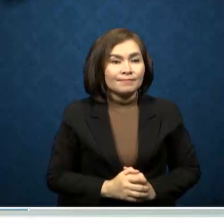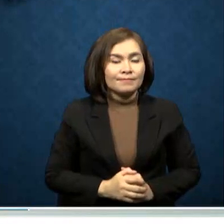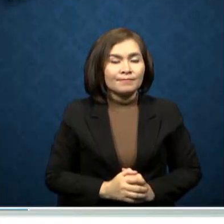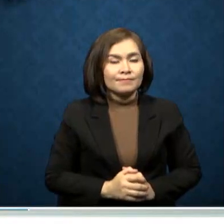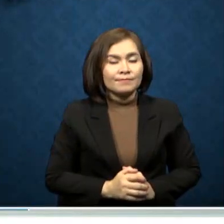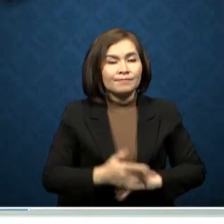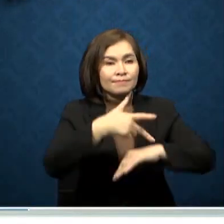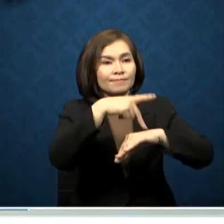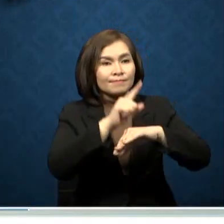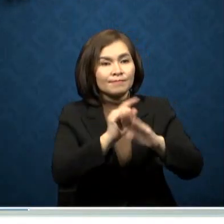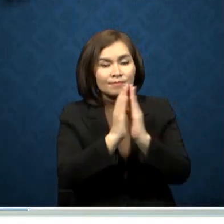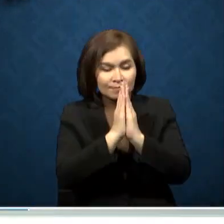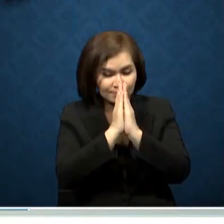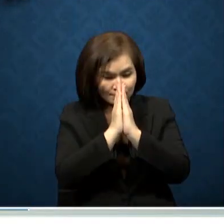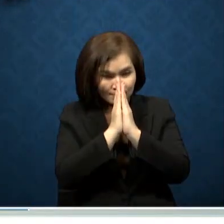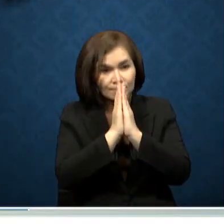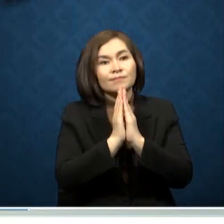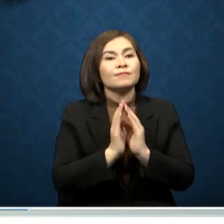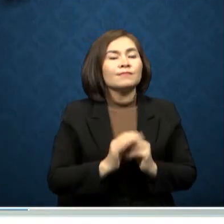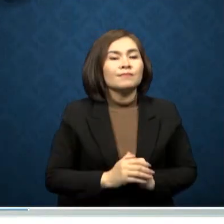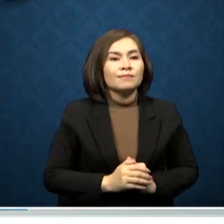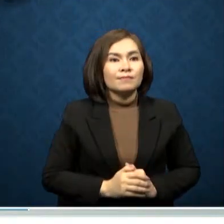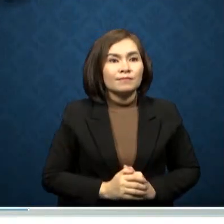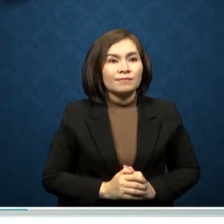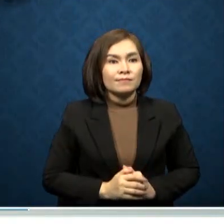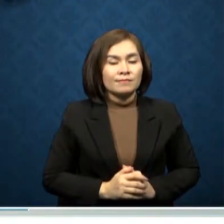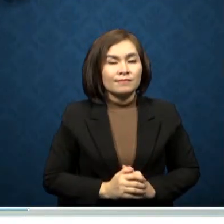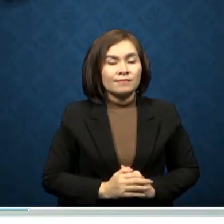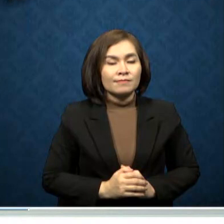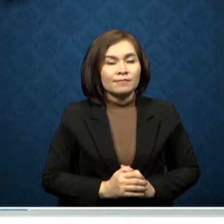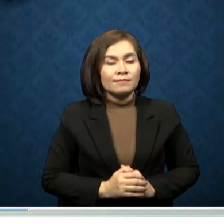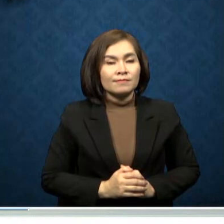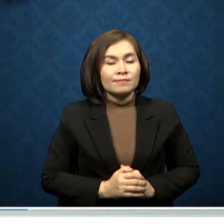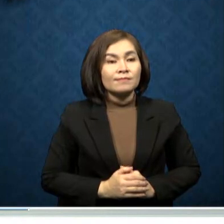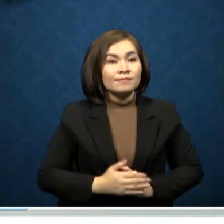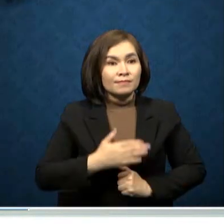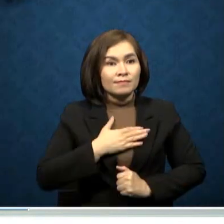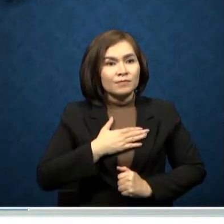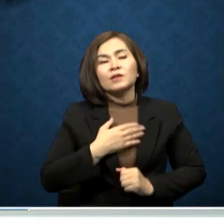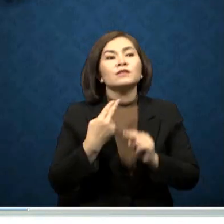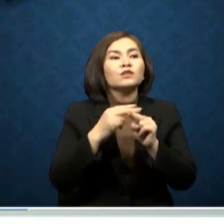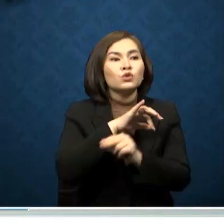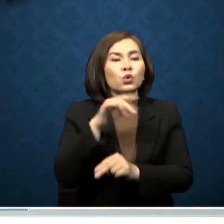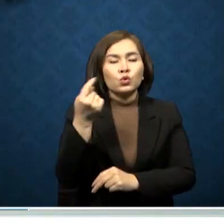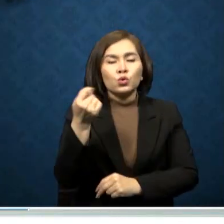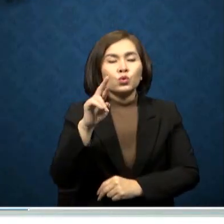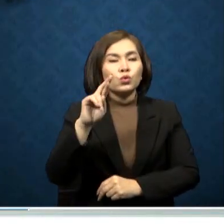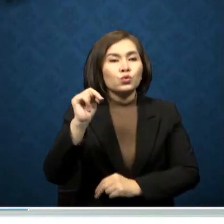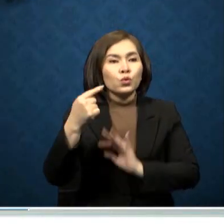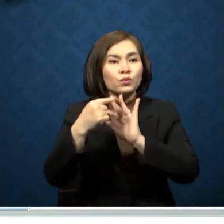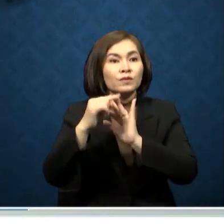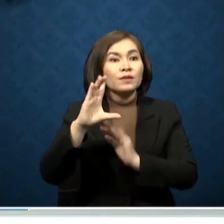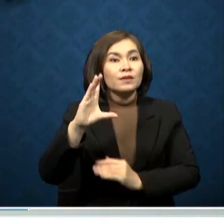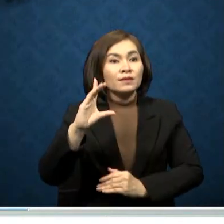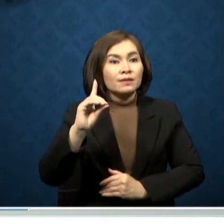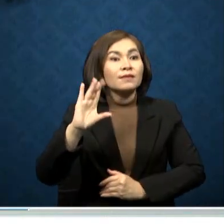กราบเรียนท่านประธานวุฒิสภาที่เคารพครับกระผมนายสงเดชเสมอคำ